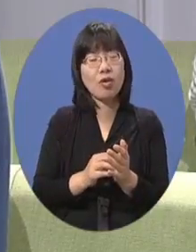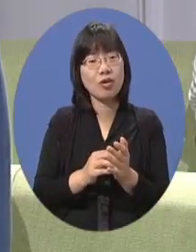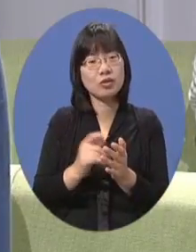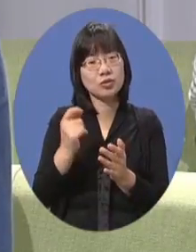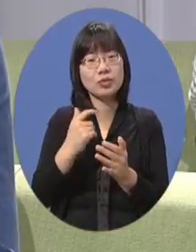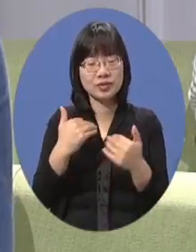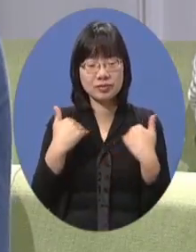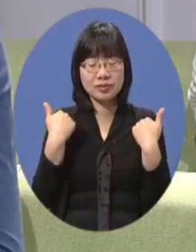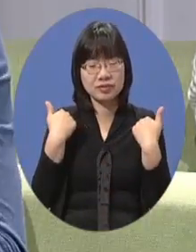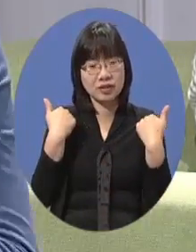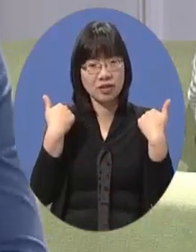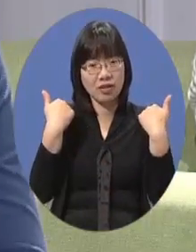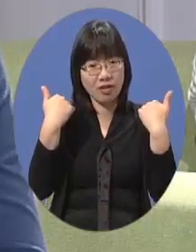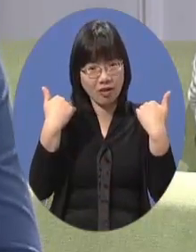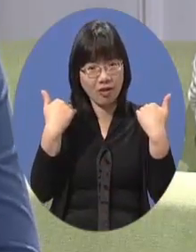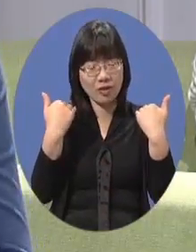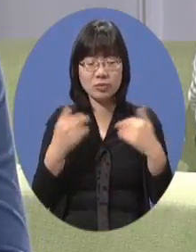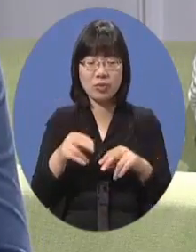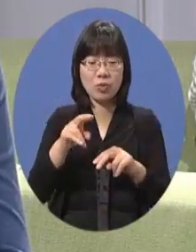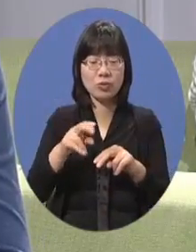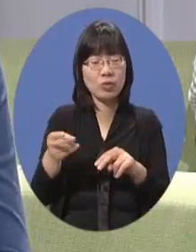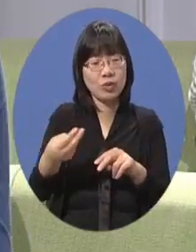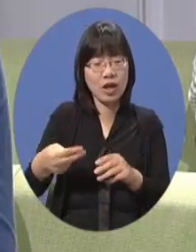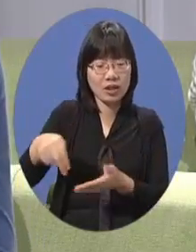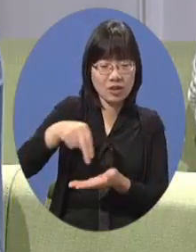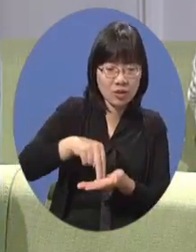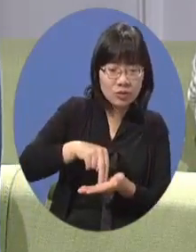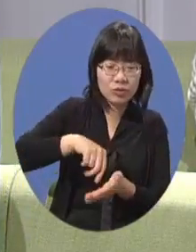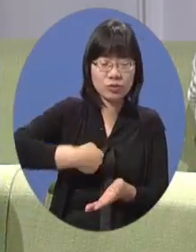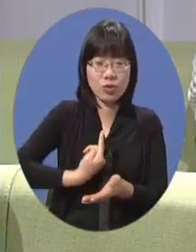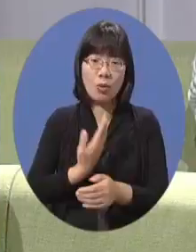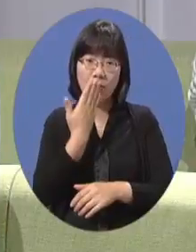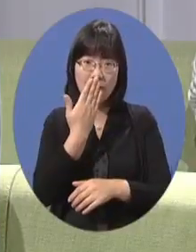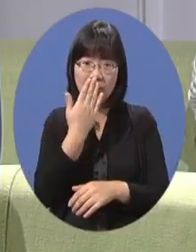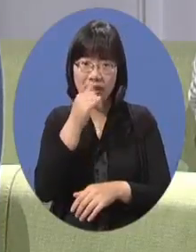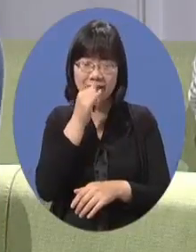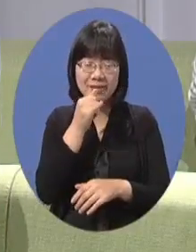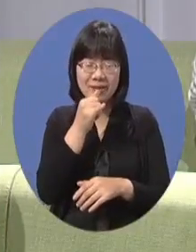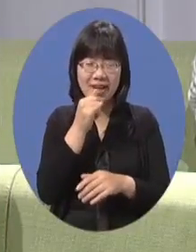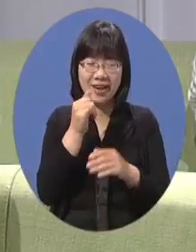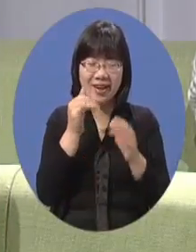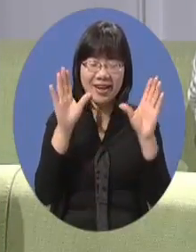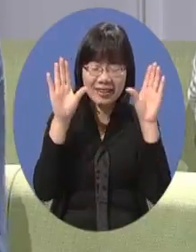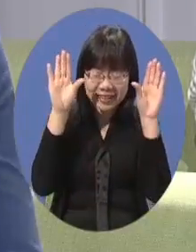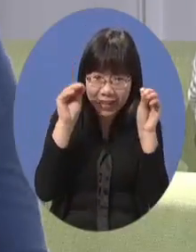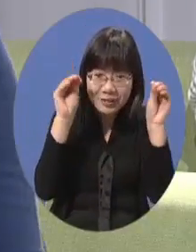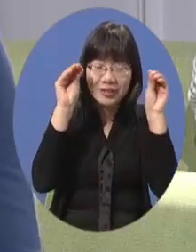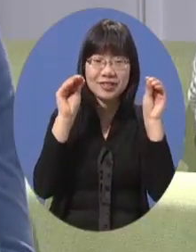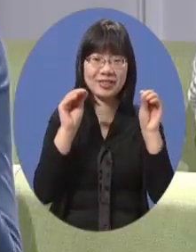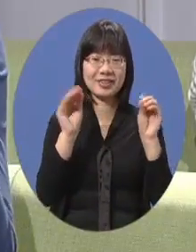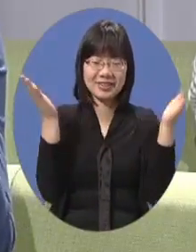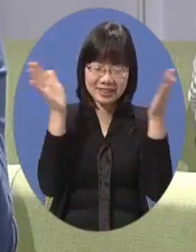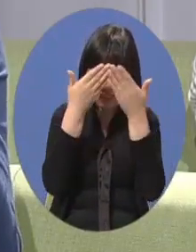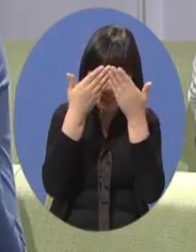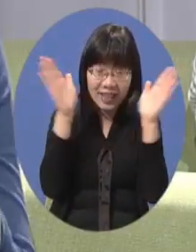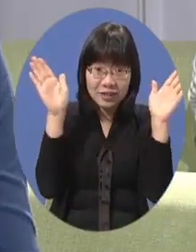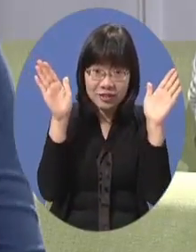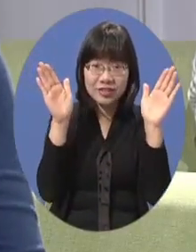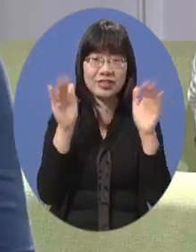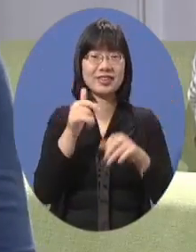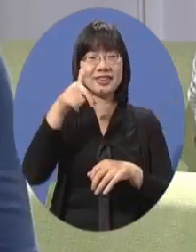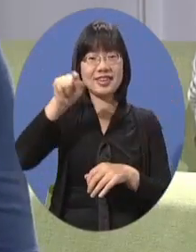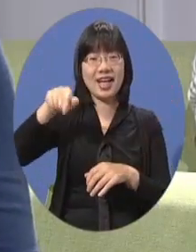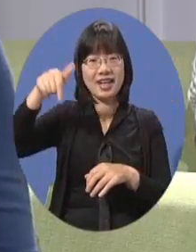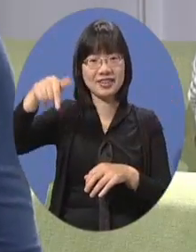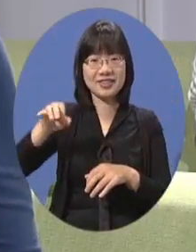되고 아이가 이제 좀 잡고 일어설 정도가 되면 이제 까꿍 놀이를 하는데 그 왜 가리개 같은 거 있잖아 이렇게 갈았다가